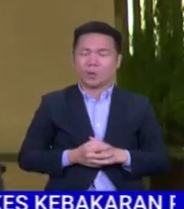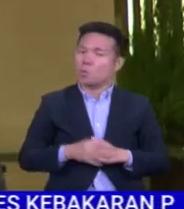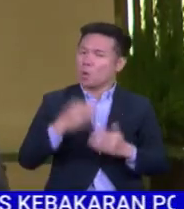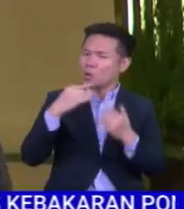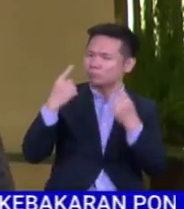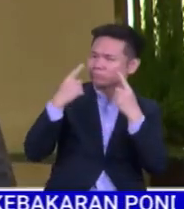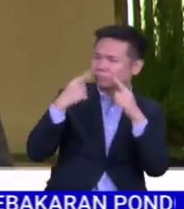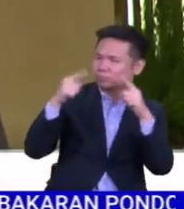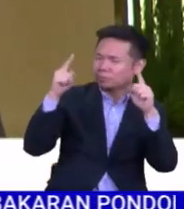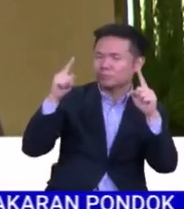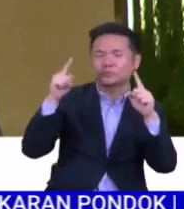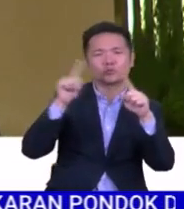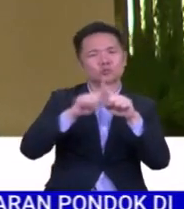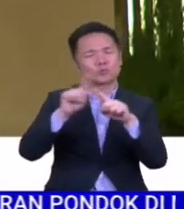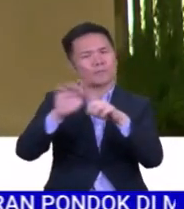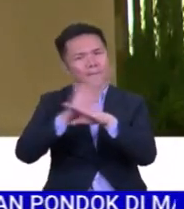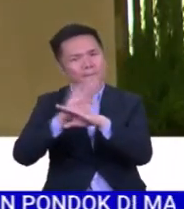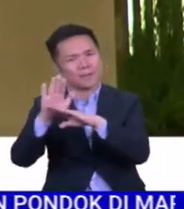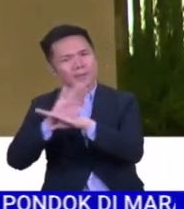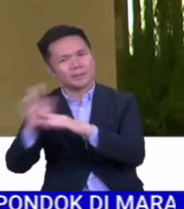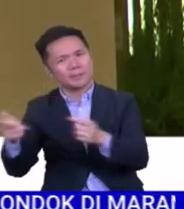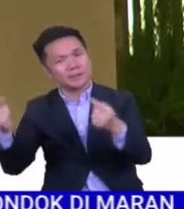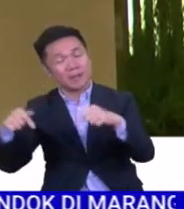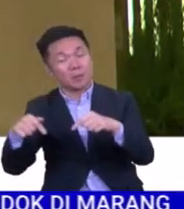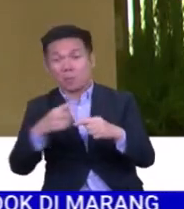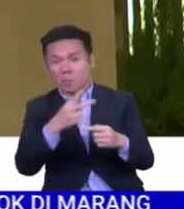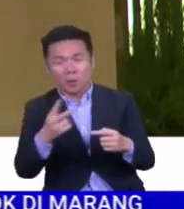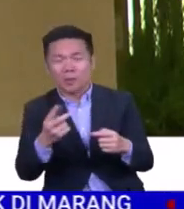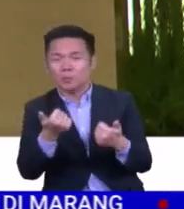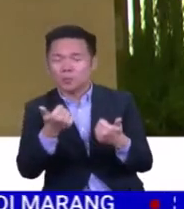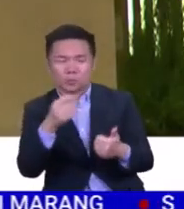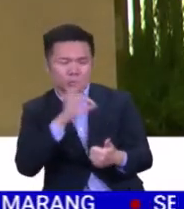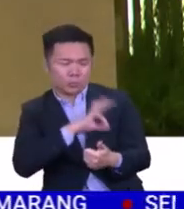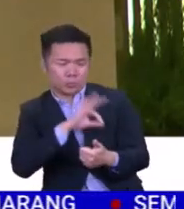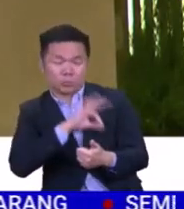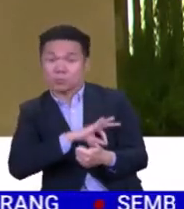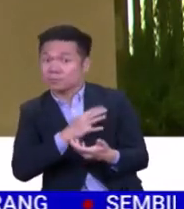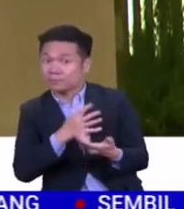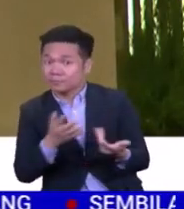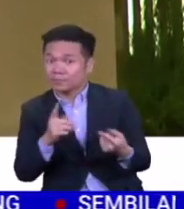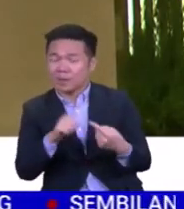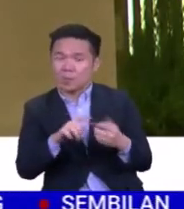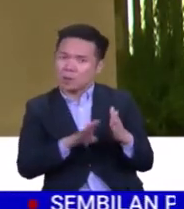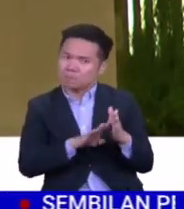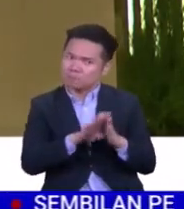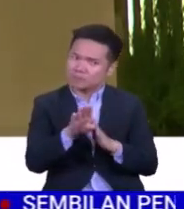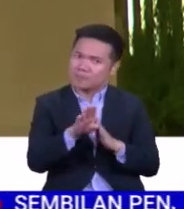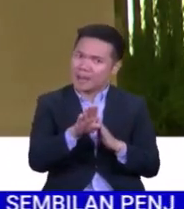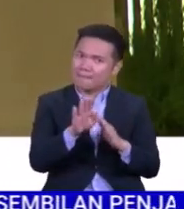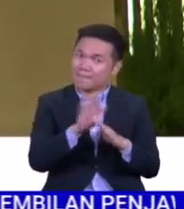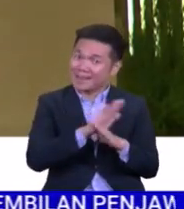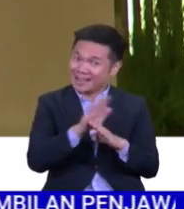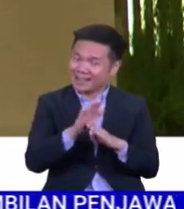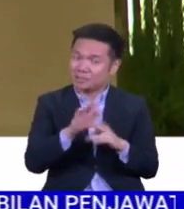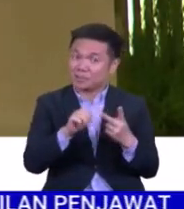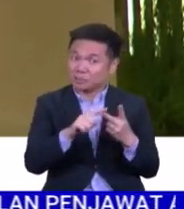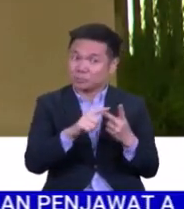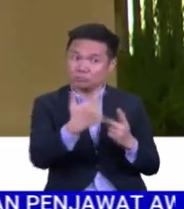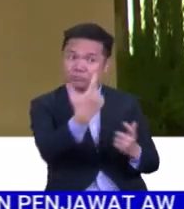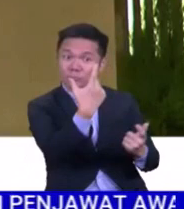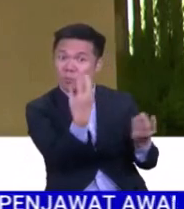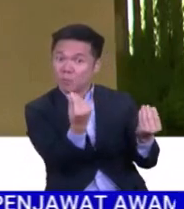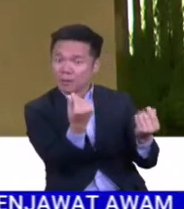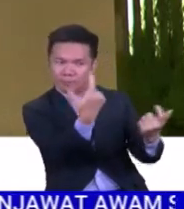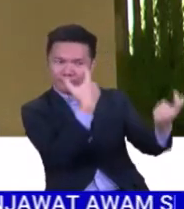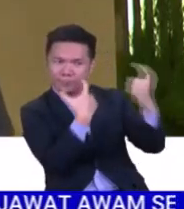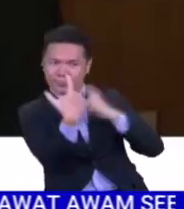kejayaan kepada peniaga-peniaga yang datang pada hari ini, membawa pulang sama ada dari segi mengembangkan perniagaan atau pelaburan mereka di